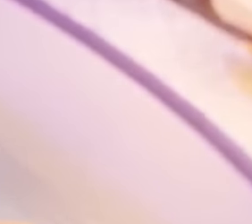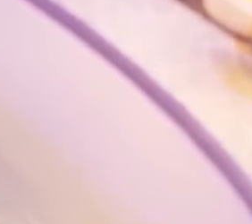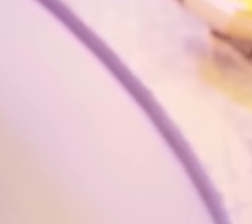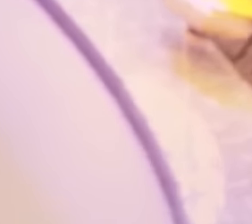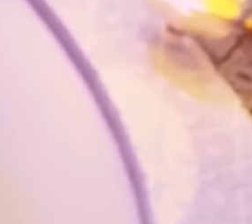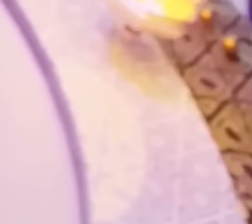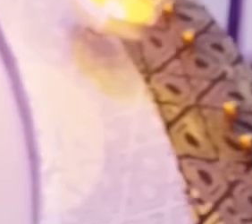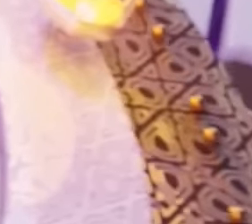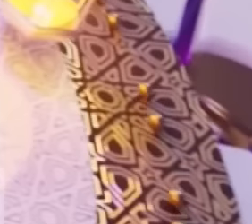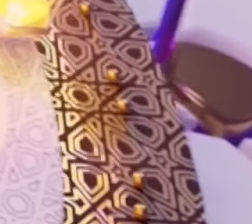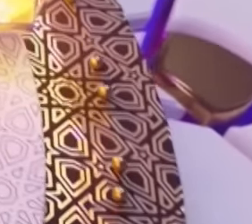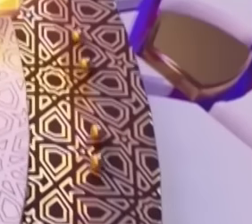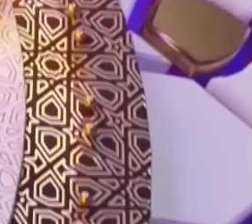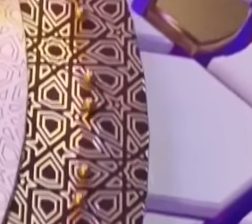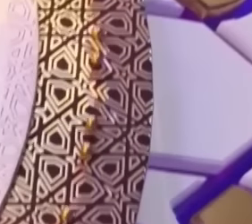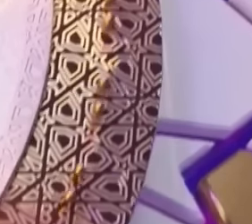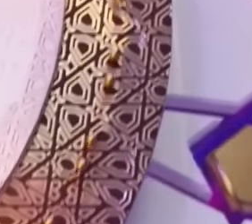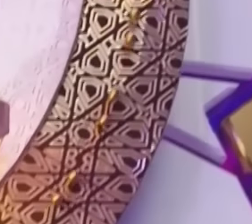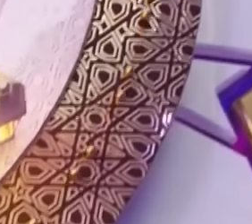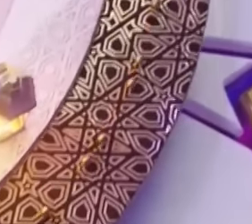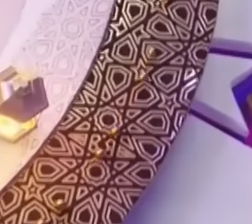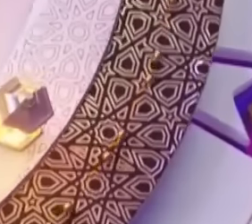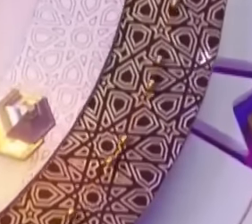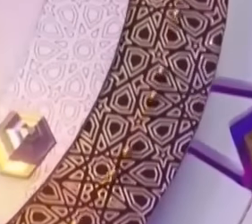ya robbal alamin